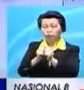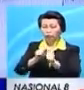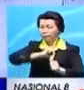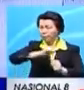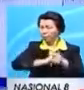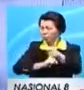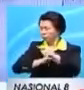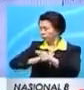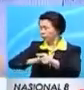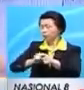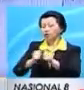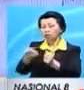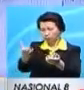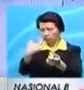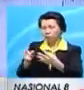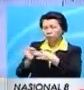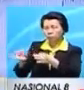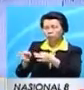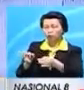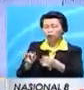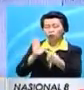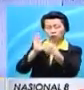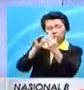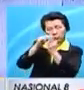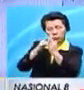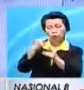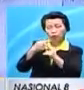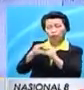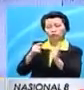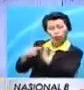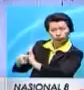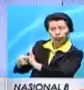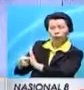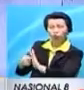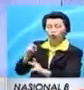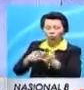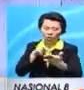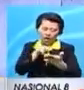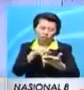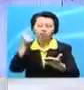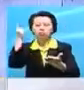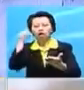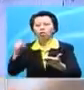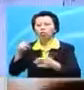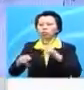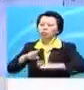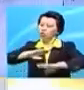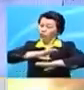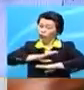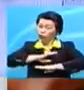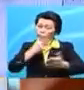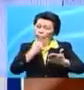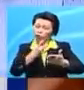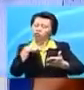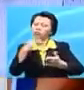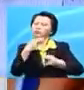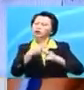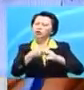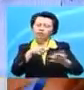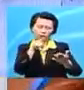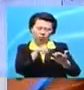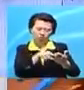ini, dengan ketulusan yang ada, dedahkan senarai nama. Biar rakyat nampak. Biar penduduk-penduduk tahu, biar penduduk puas hati tengok siapa sebenarnya yang